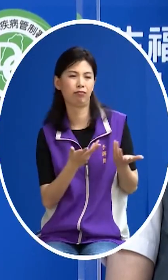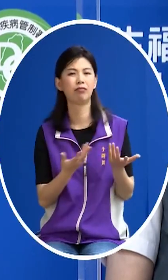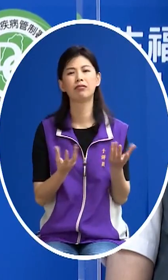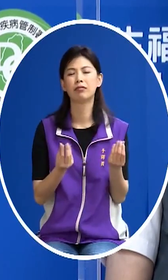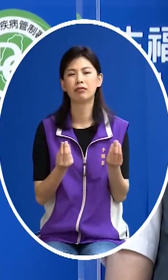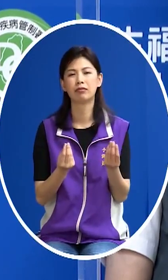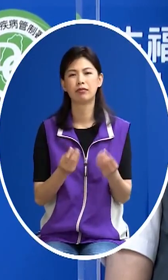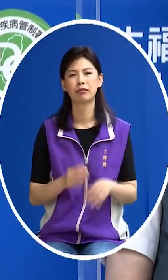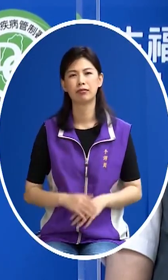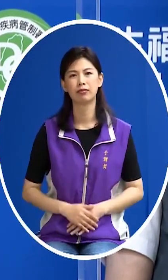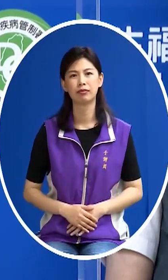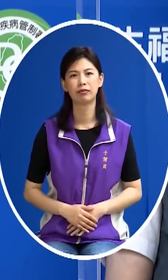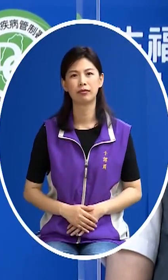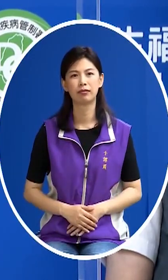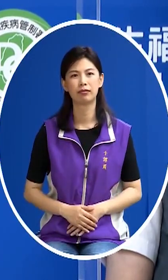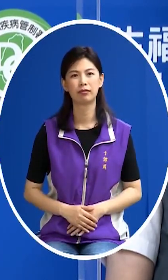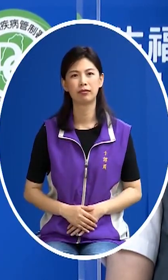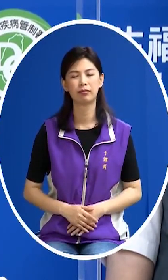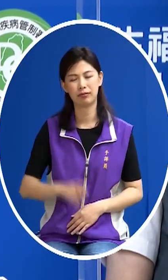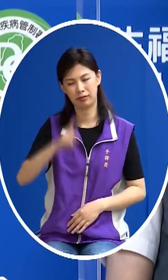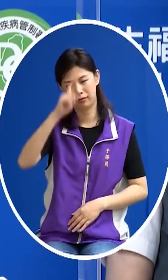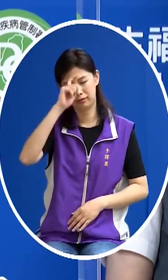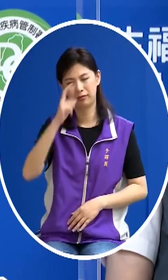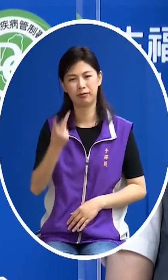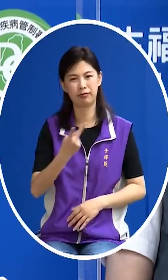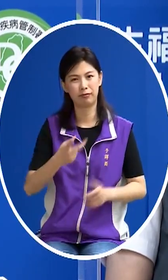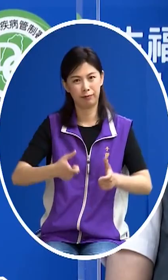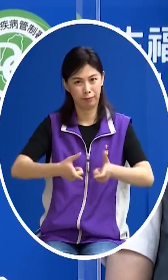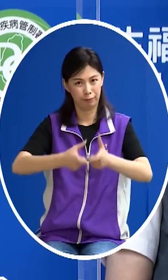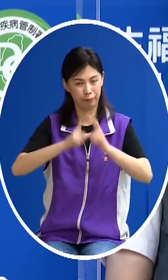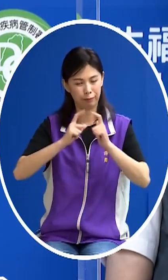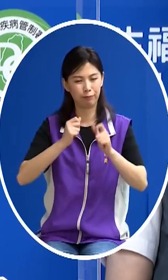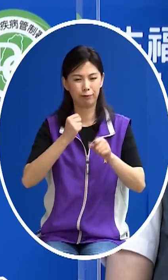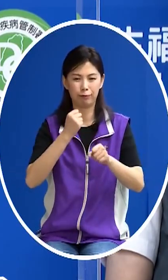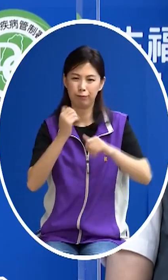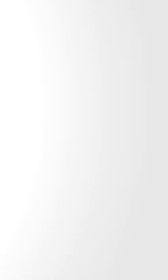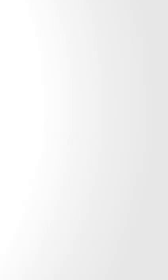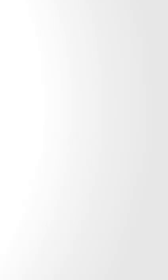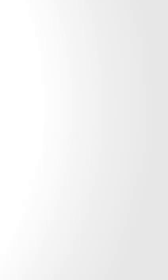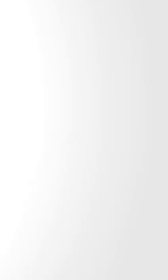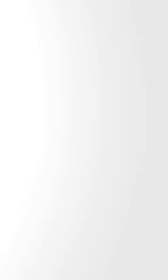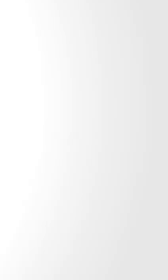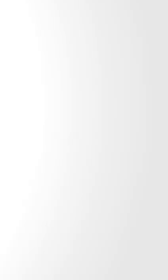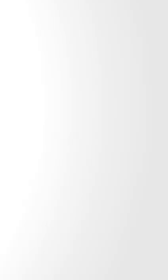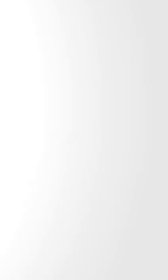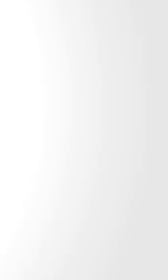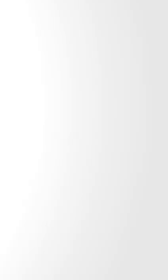是想要效果，那回归一个常轨，在常轨里面把事情能够处理好。